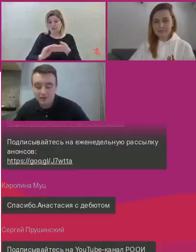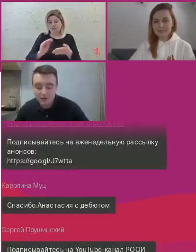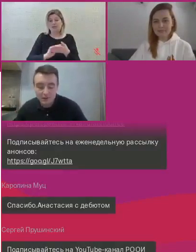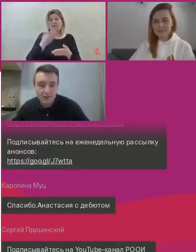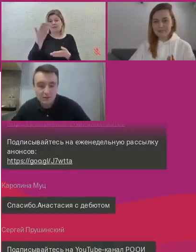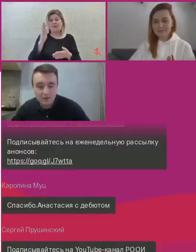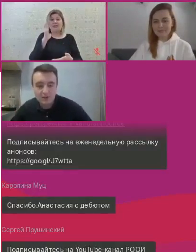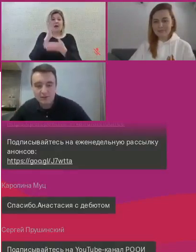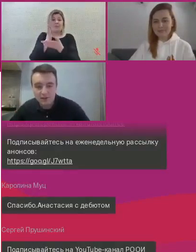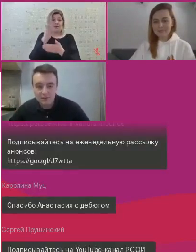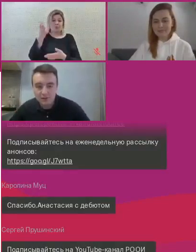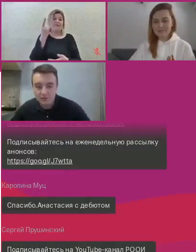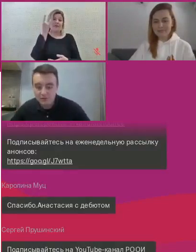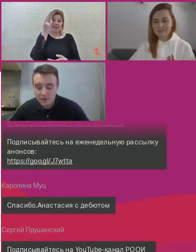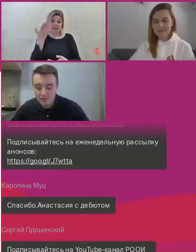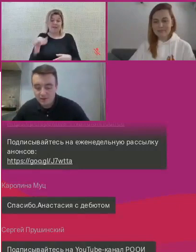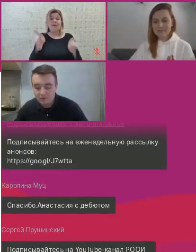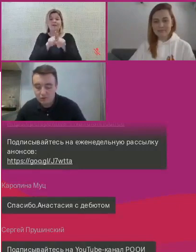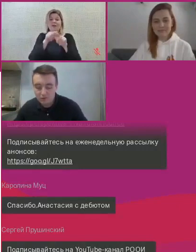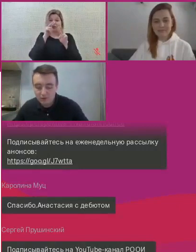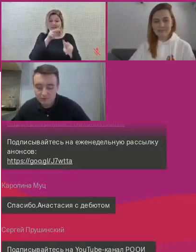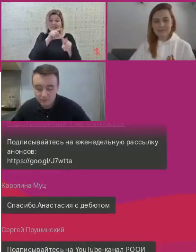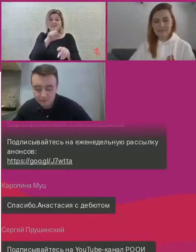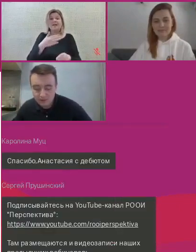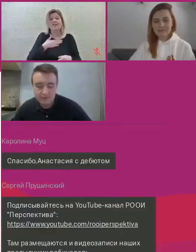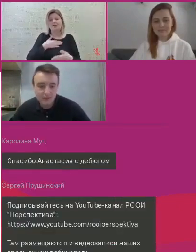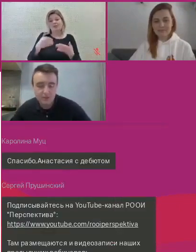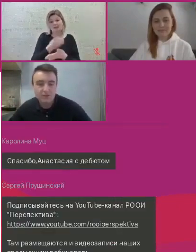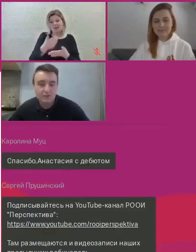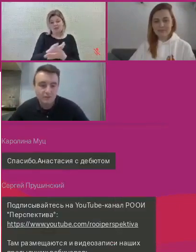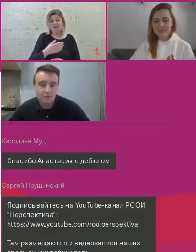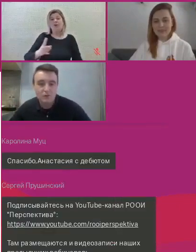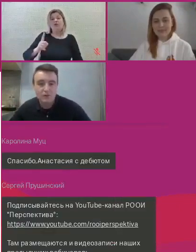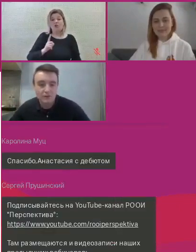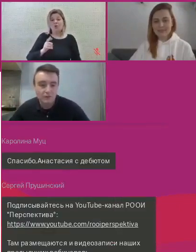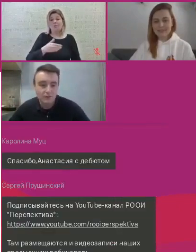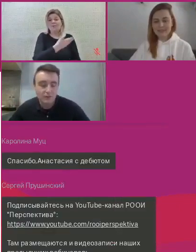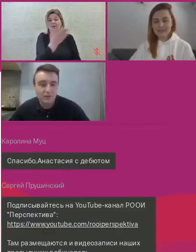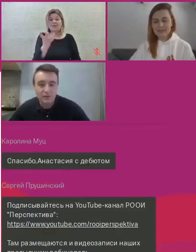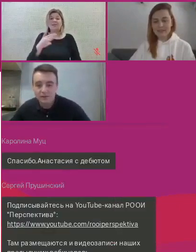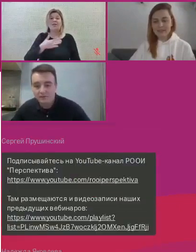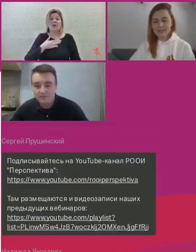Инстаграм. Также следите за нашими новостями и ждем вас на наших новых